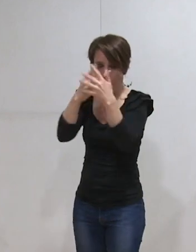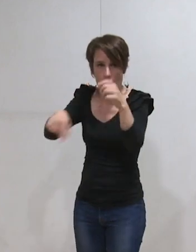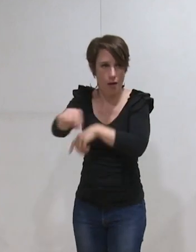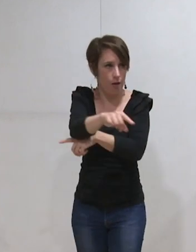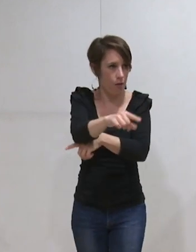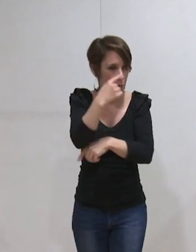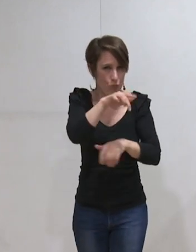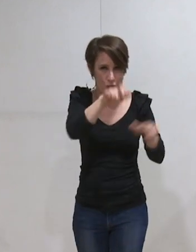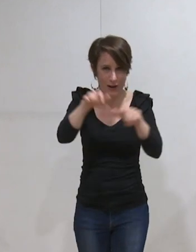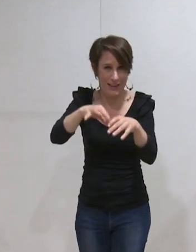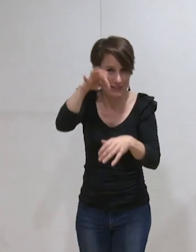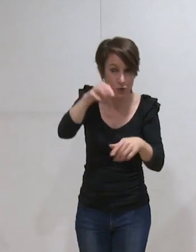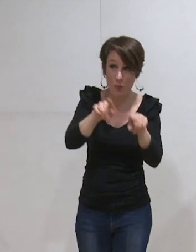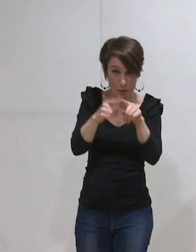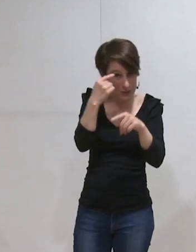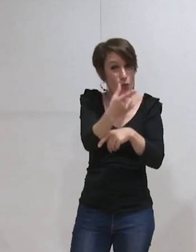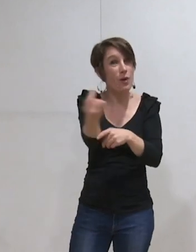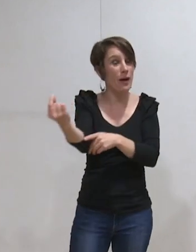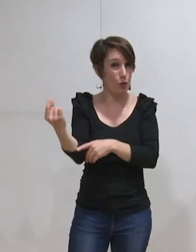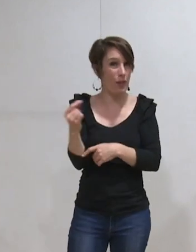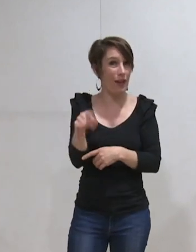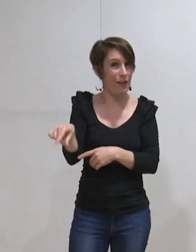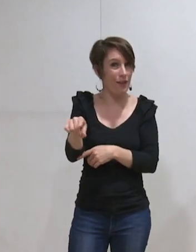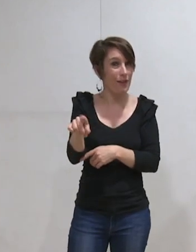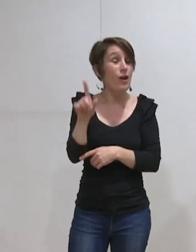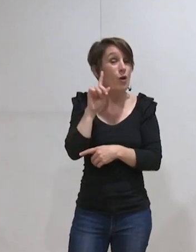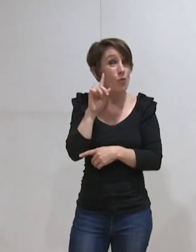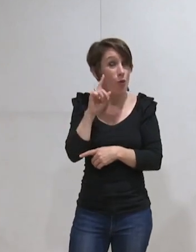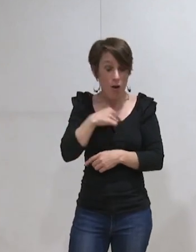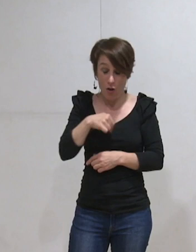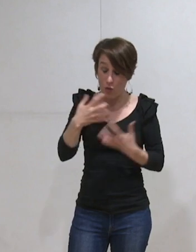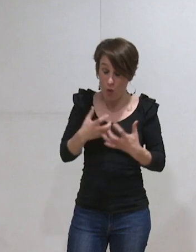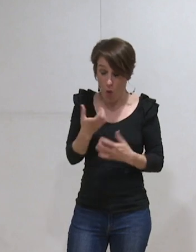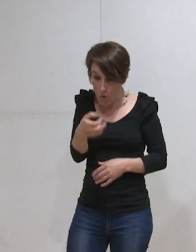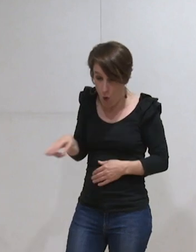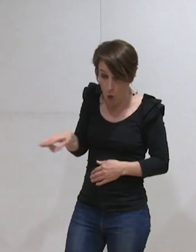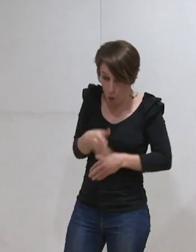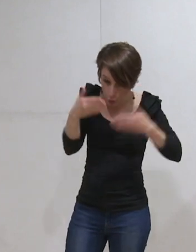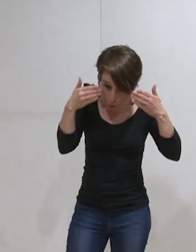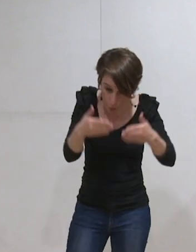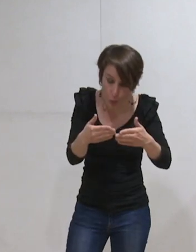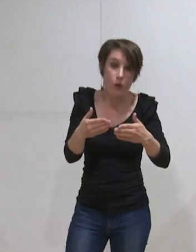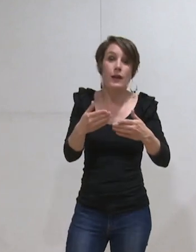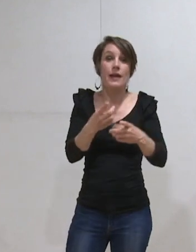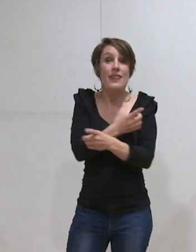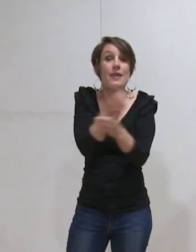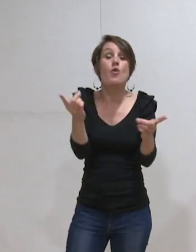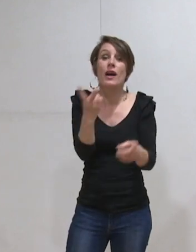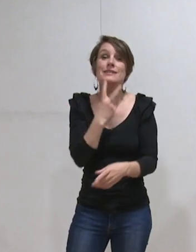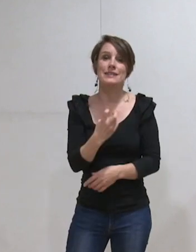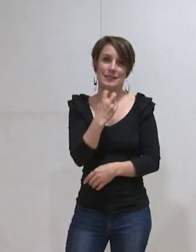institutions puisqu'il s'agit de remettre en œuvre une démocratie citoyenne et non plus cette démocratie